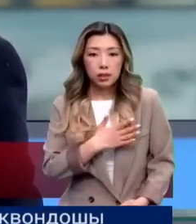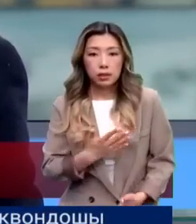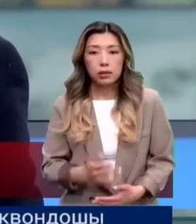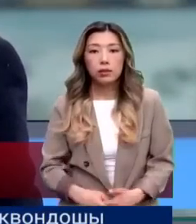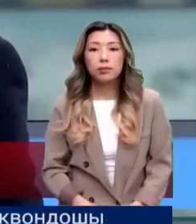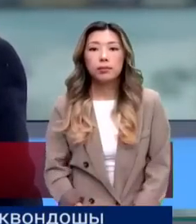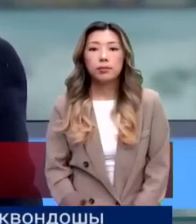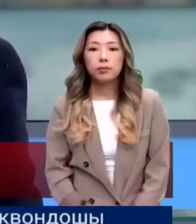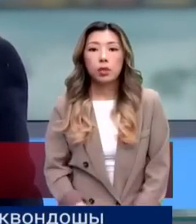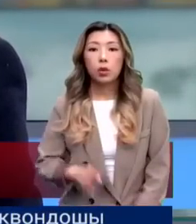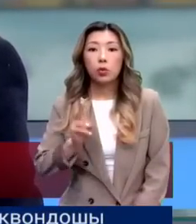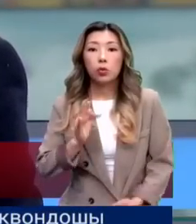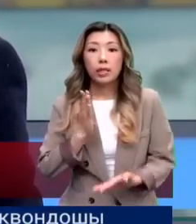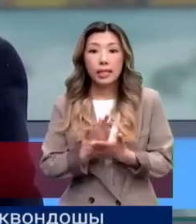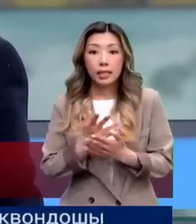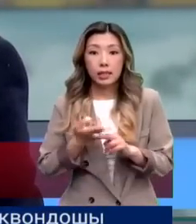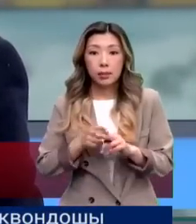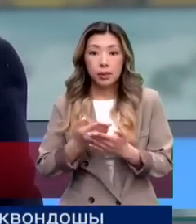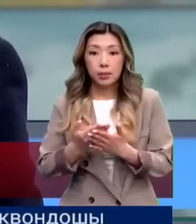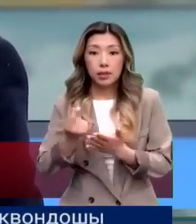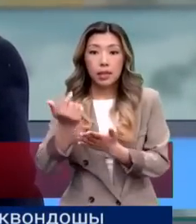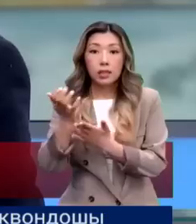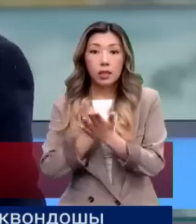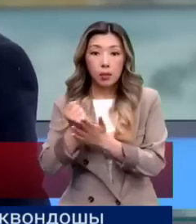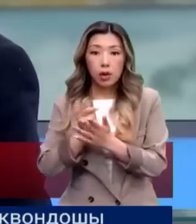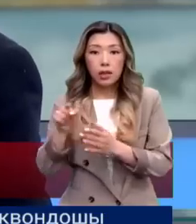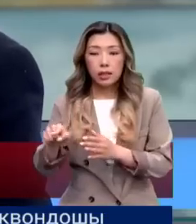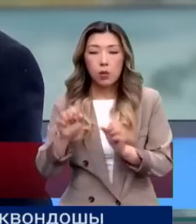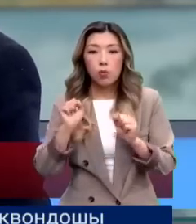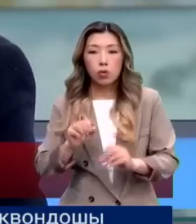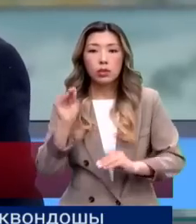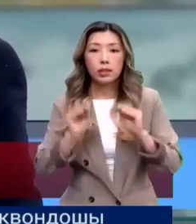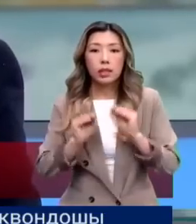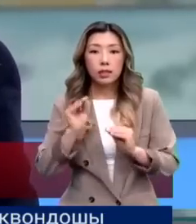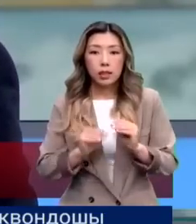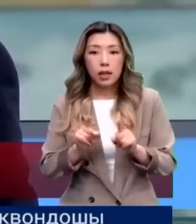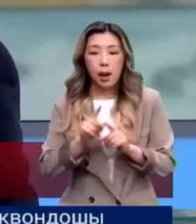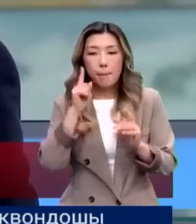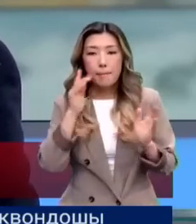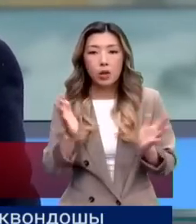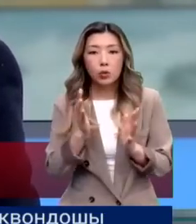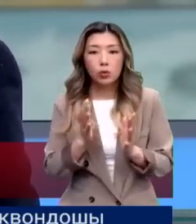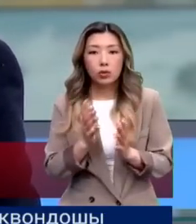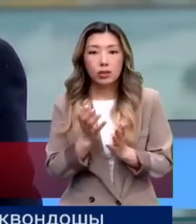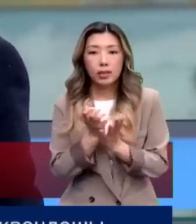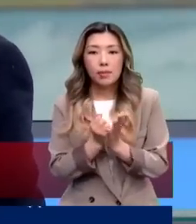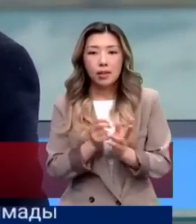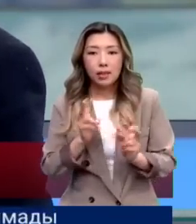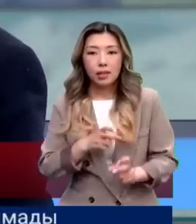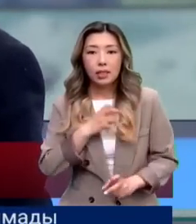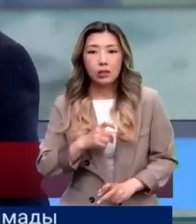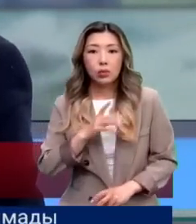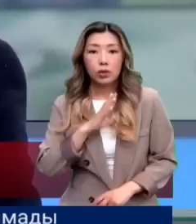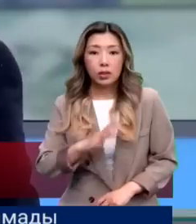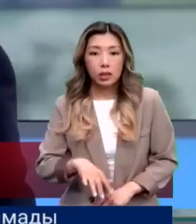раз-то из тех резервов, которые есть, можно создать определенную подушку безопасности для страны, внутри страны, не